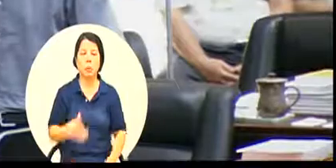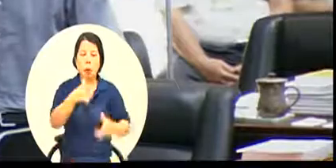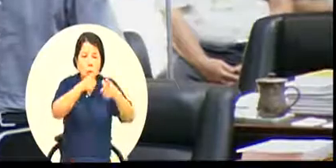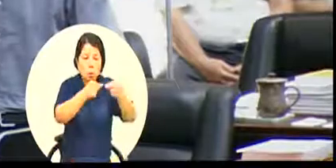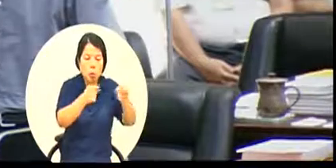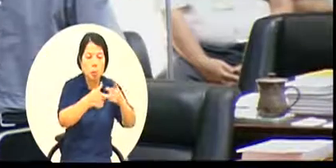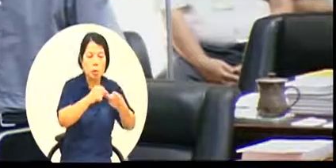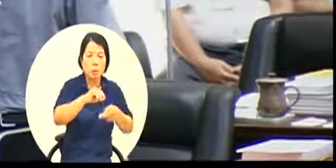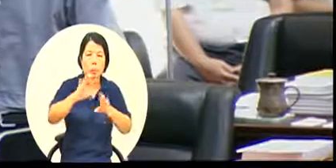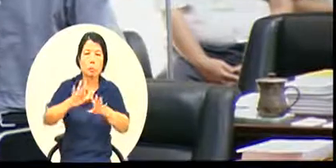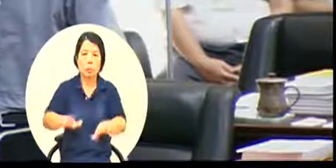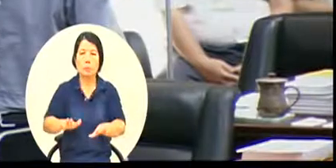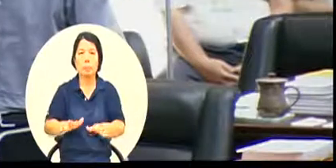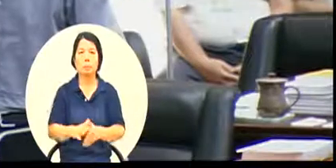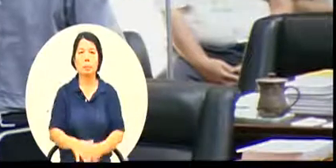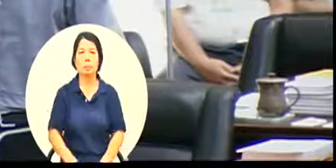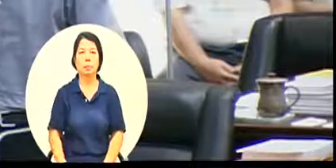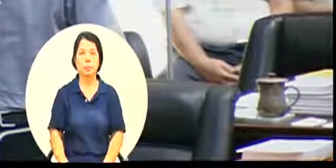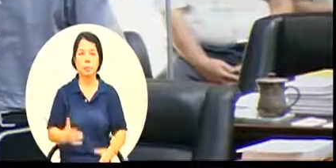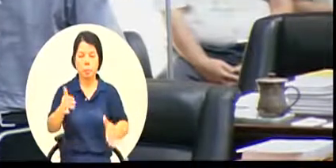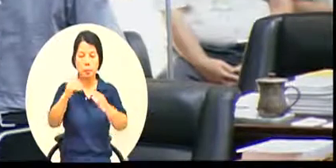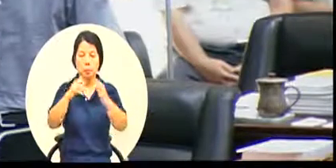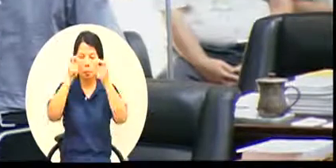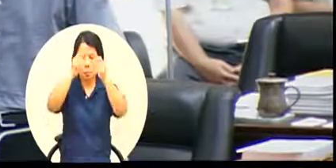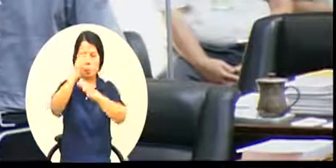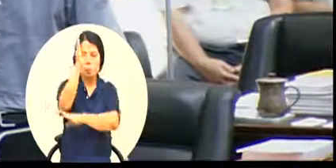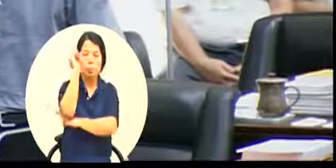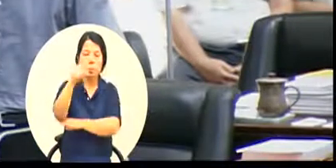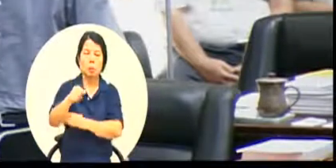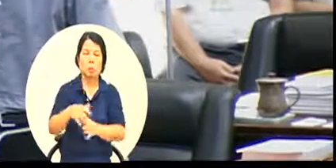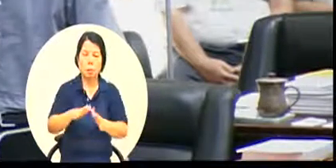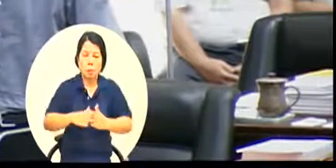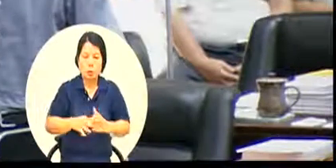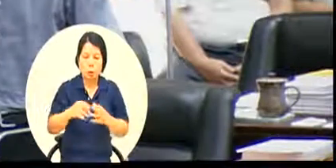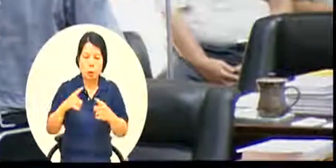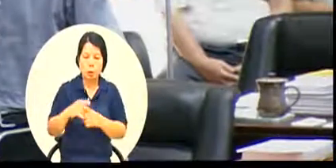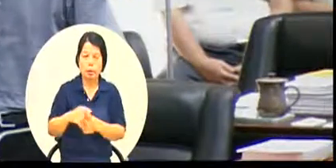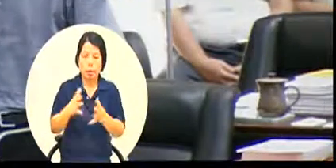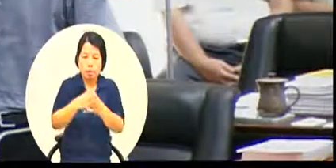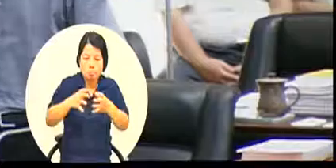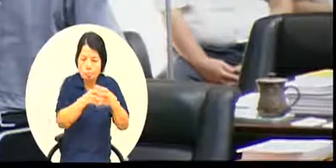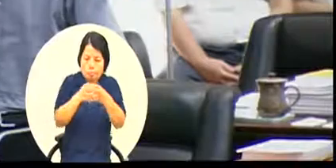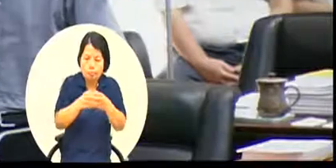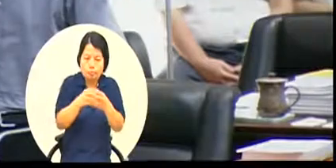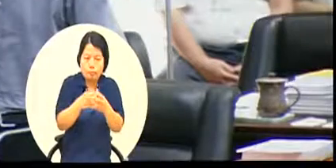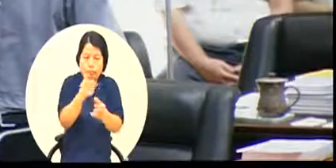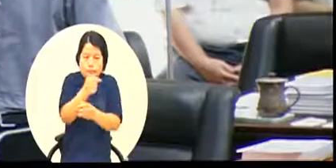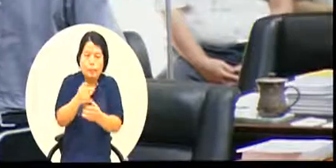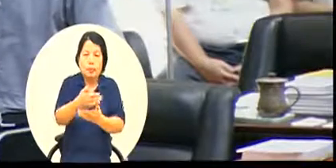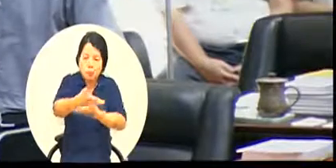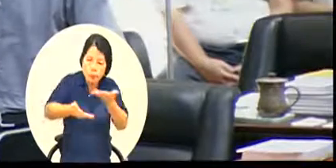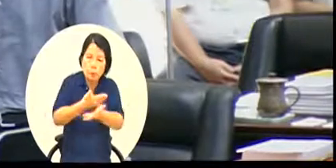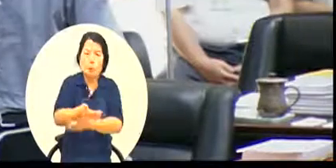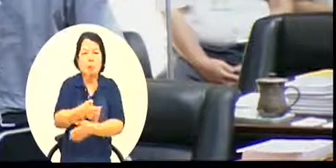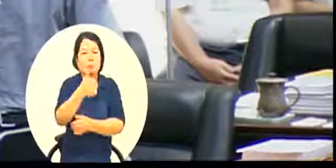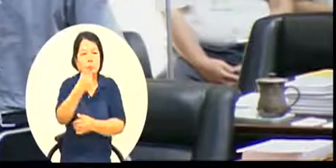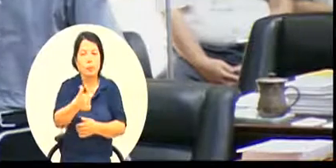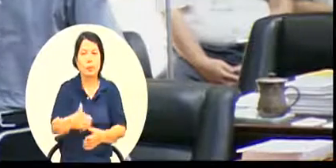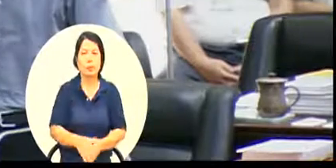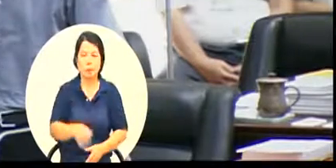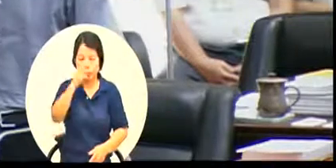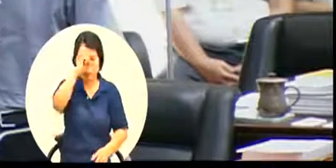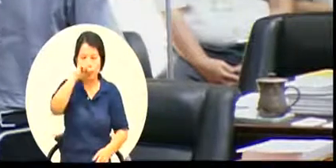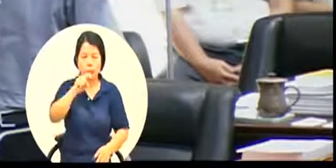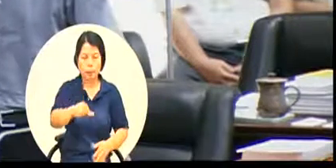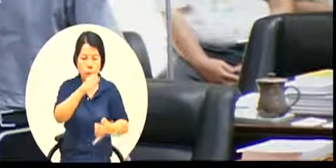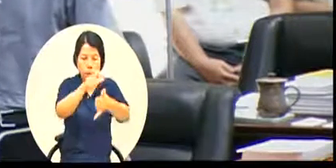跟我们现在我们的政府好像有比较密切的合作。互动比较良善，但我们希望在